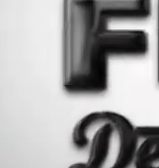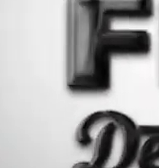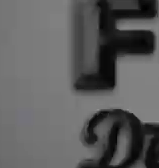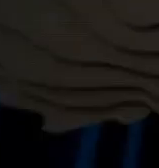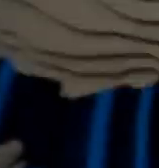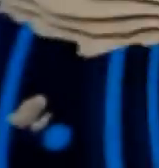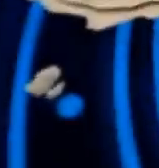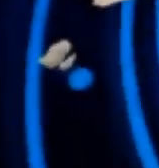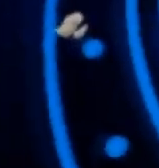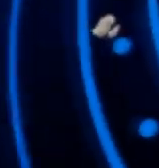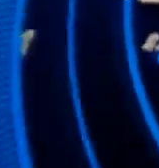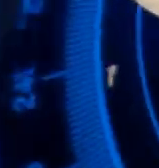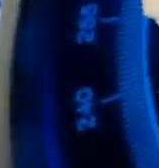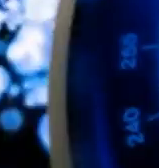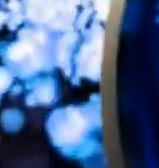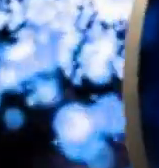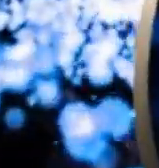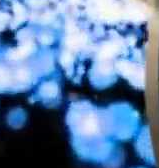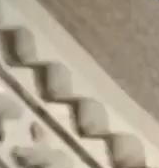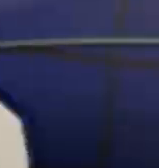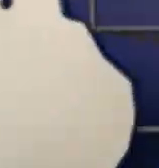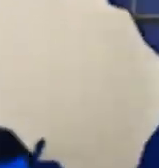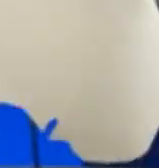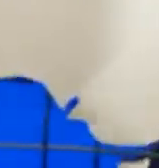देश की धड़कन.